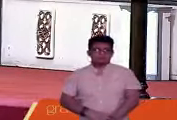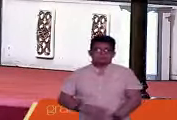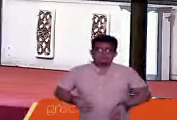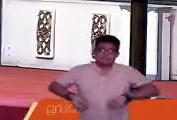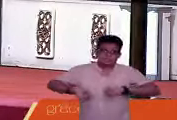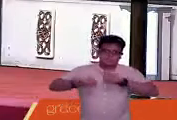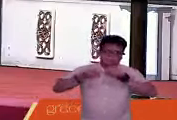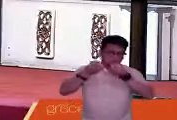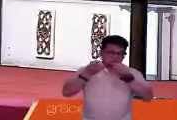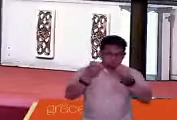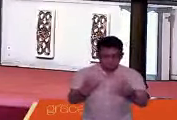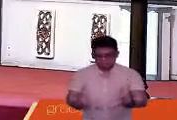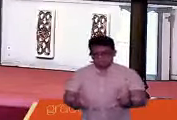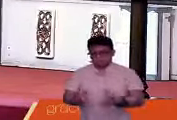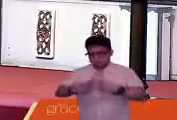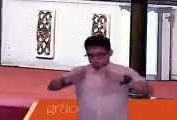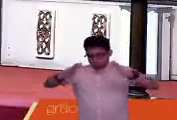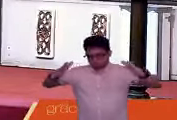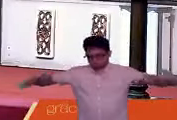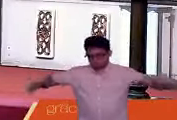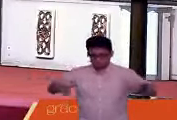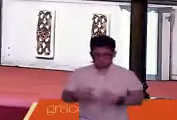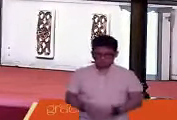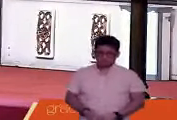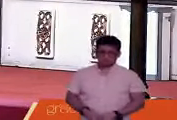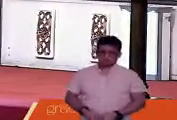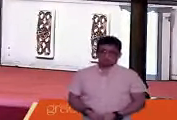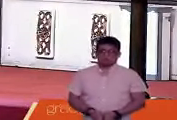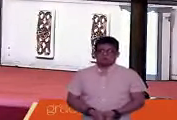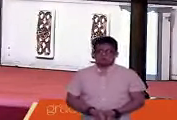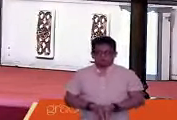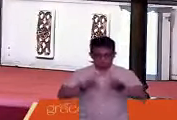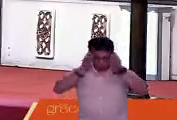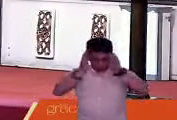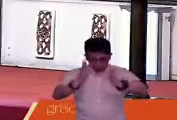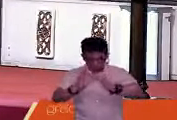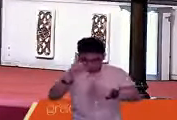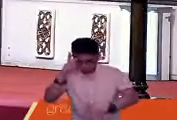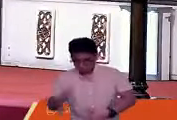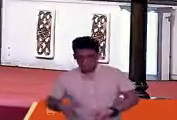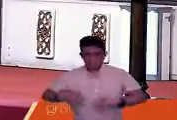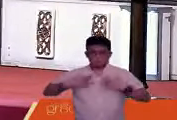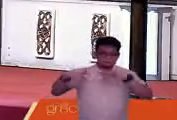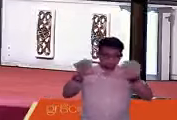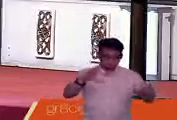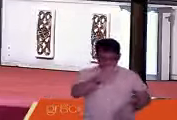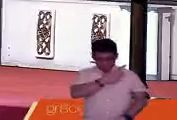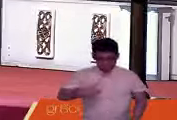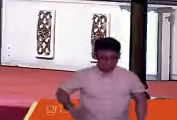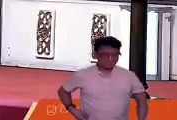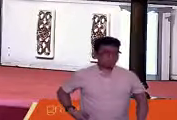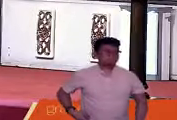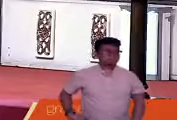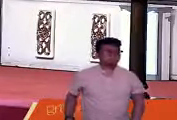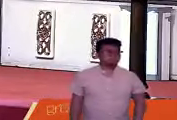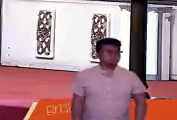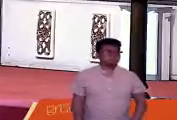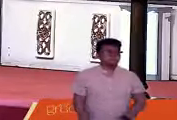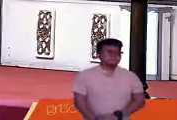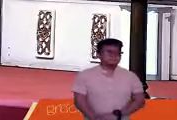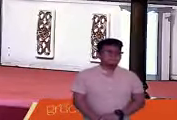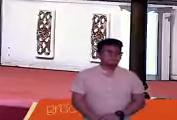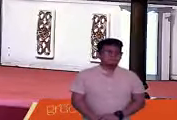Gitagaan o dako nga pagtagad sa Ginoo. Ha? O kaluoy si David.